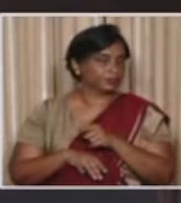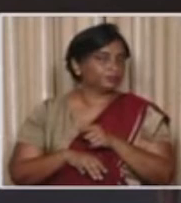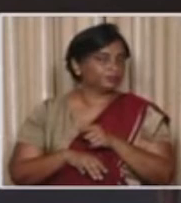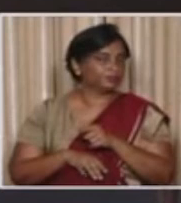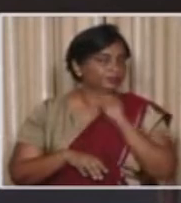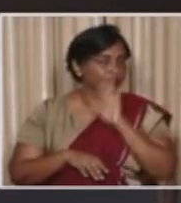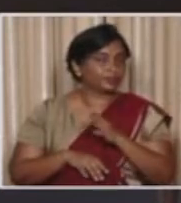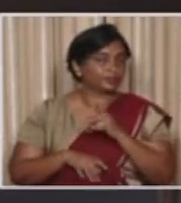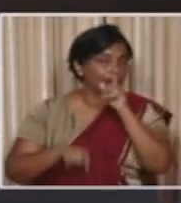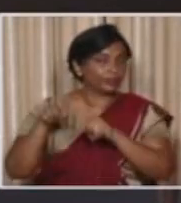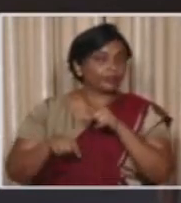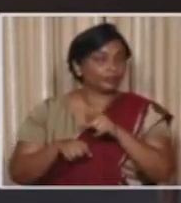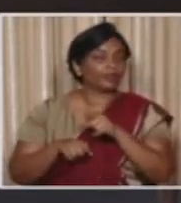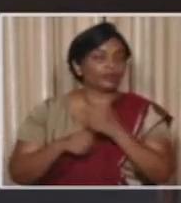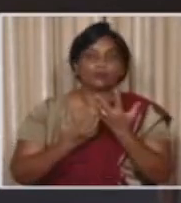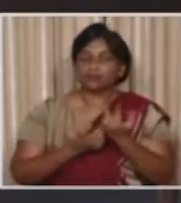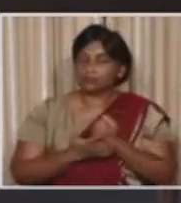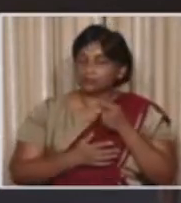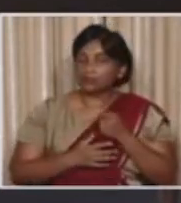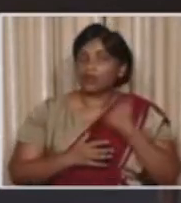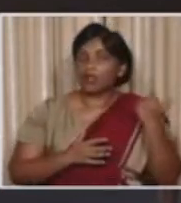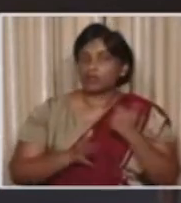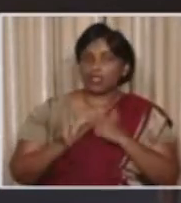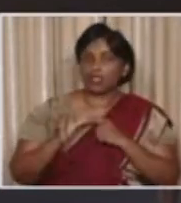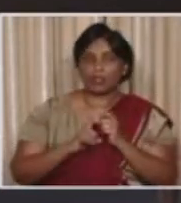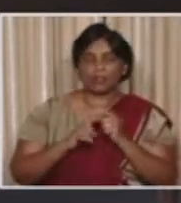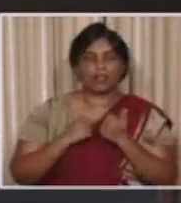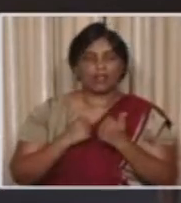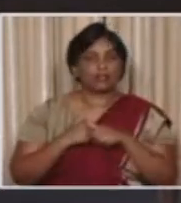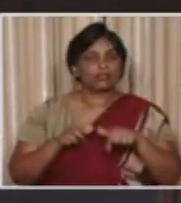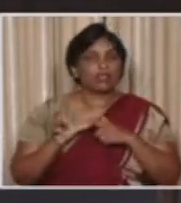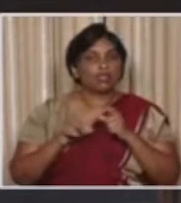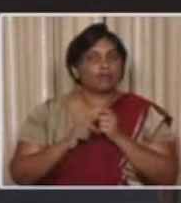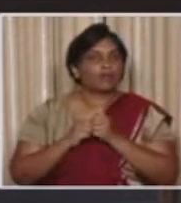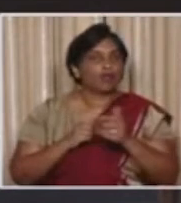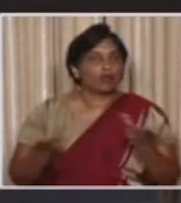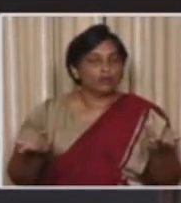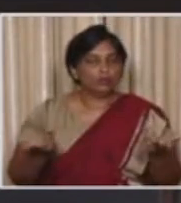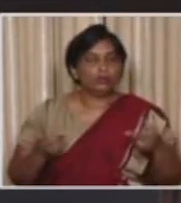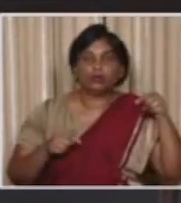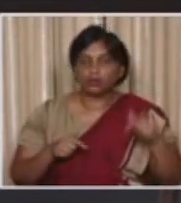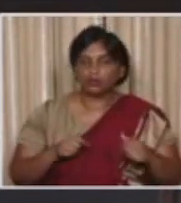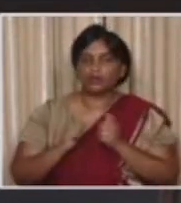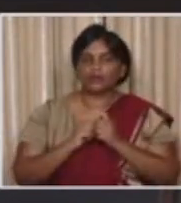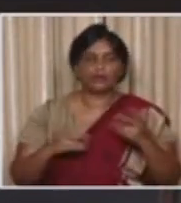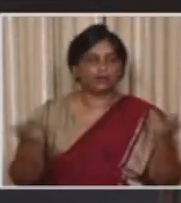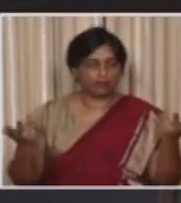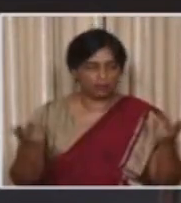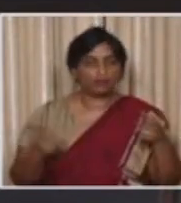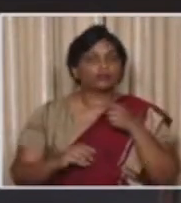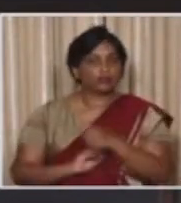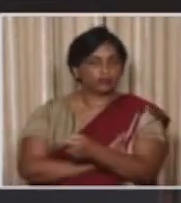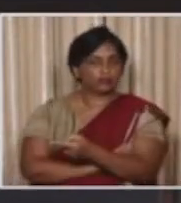තියුණා අය ඒ අය අරගෙන ඒක අලුත් ඇප් එකක් හැදුවා. දැන් මේ ඇප් එකේ මොකද්ද වෙලා තියෙන්නේ? දැන් මේක වැඩ කරන්නේ නැහැ.